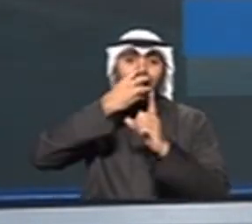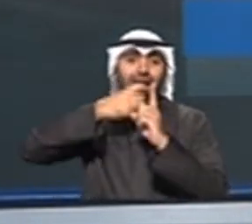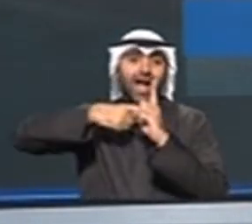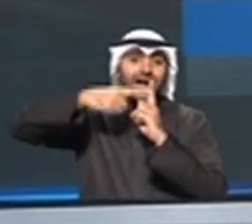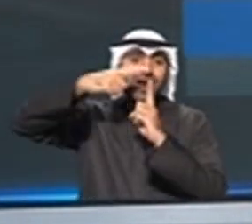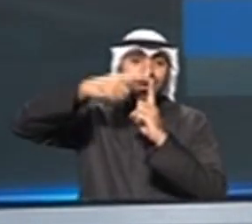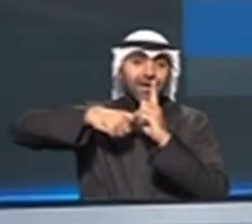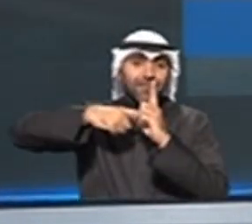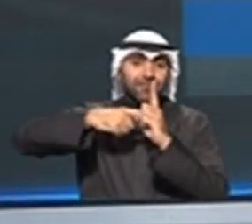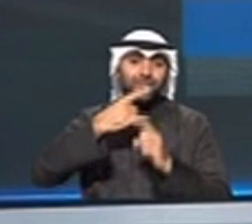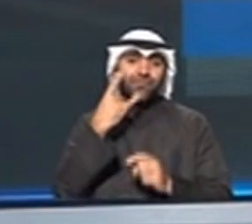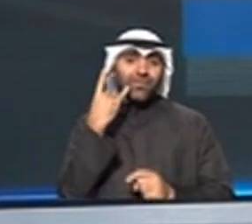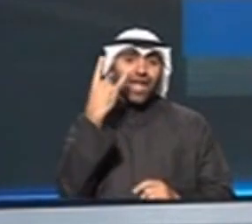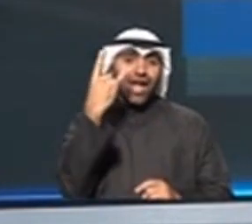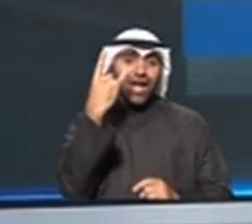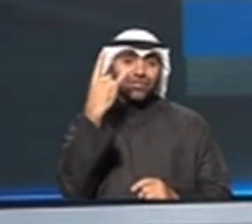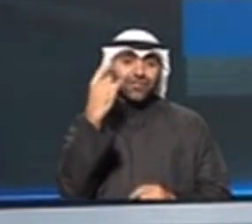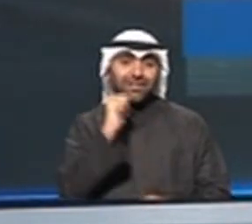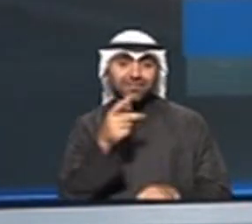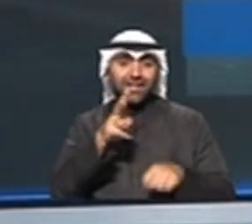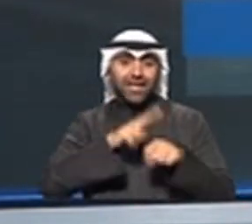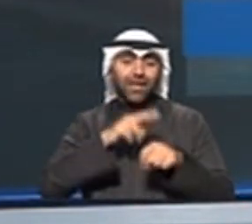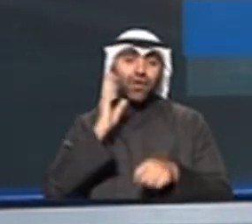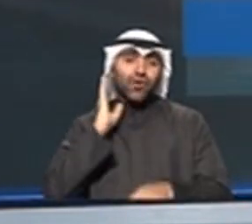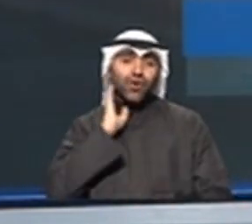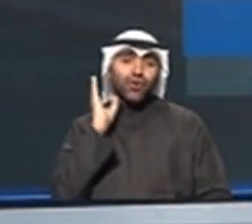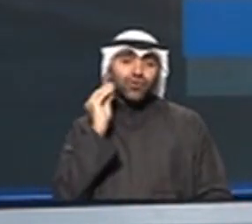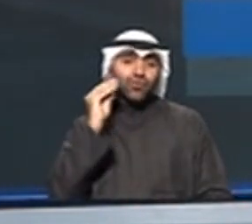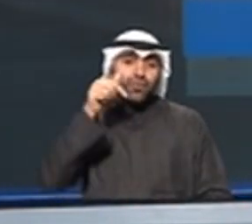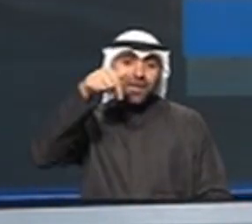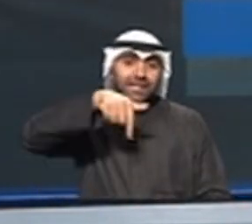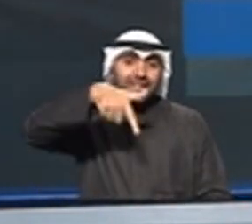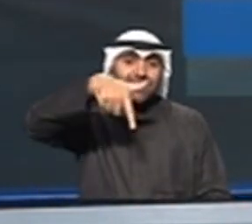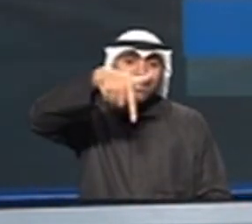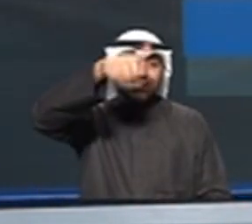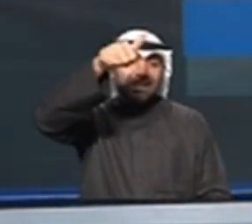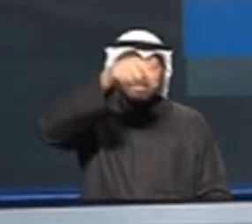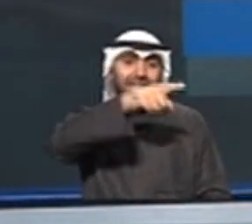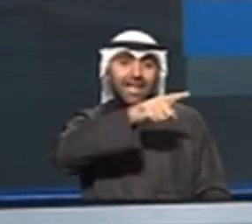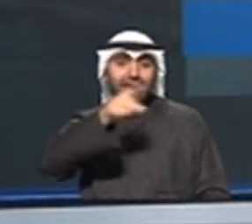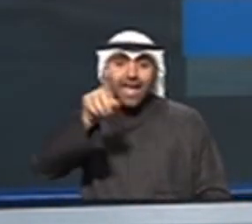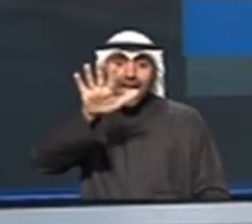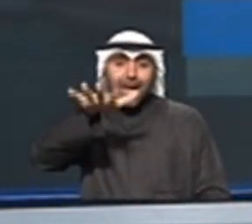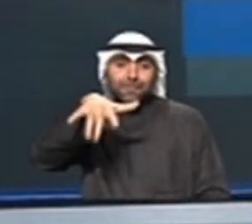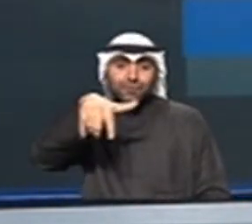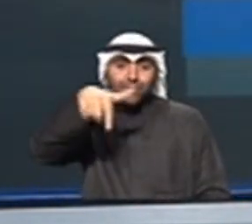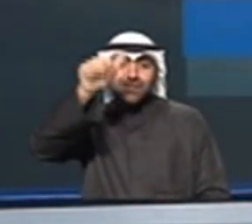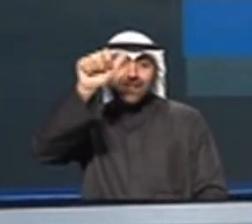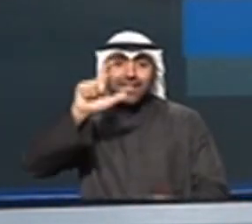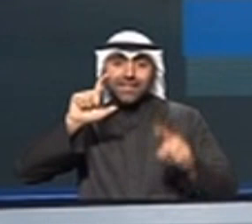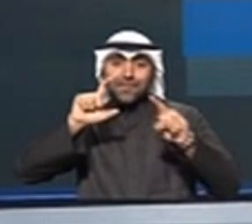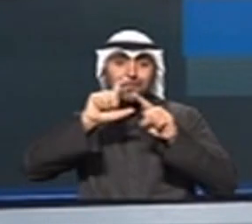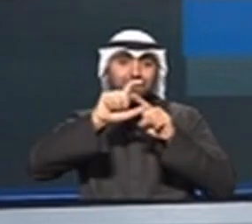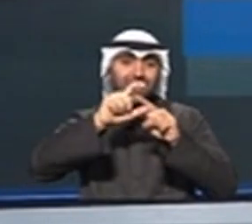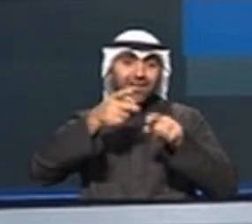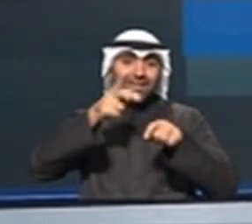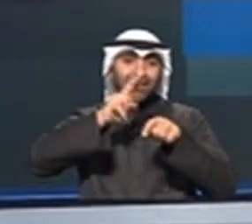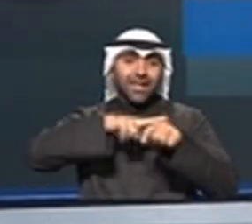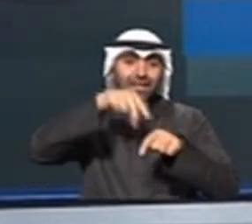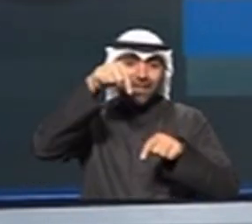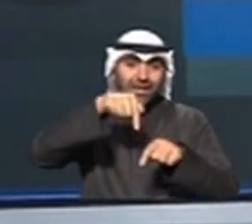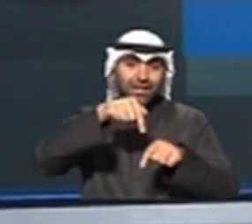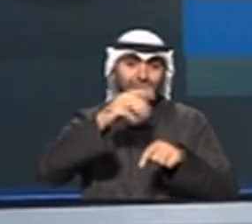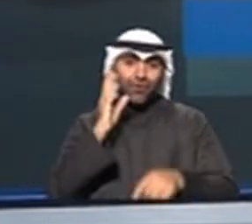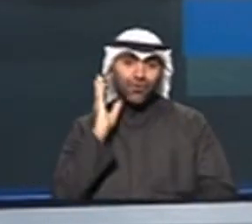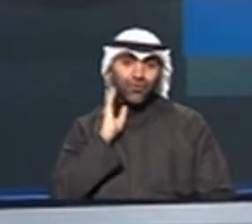الرطوبة تتراوح ما بين 60 إلى 65% في مدينة الكويت. ارتفاع نسب الرطوبة راح يخلينا بالإحساس، طبعا يخلي